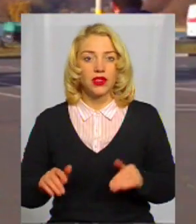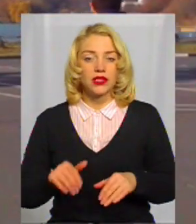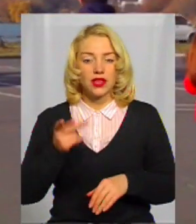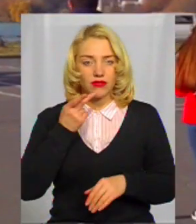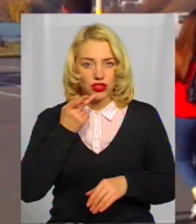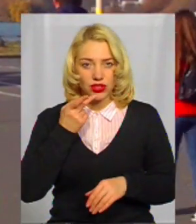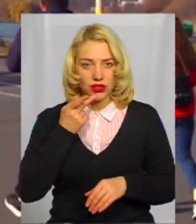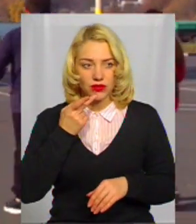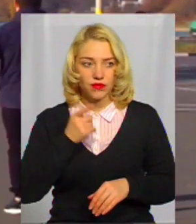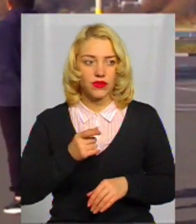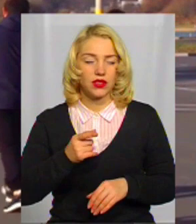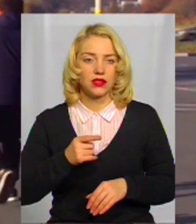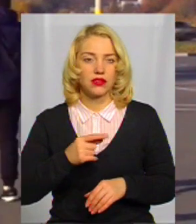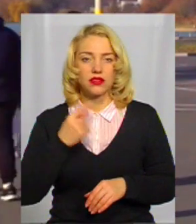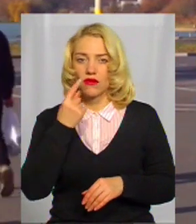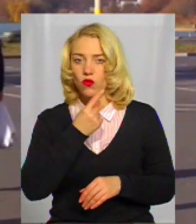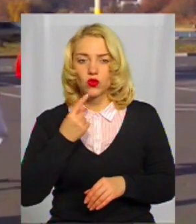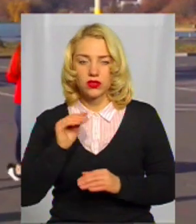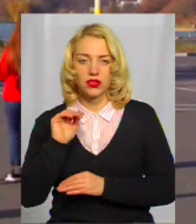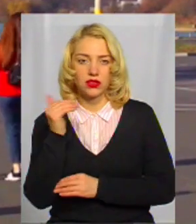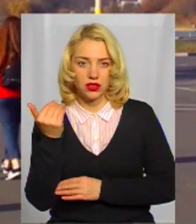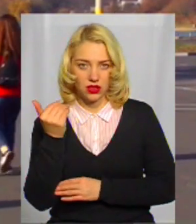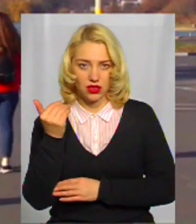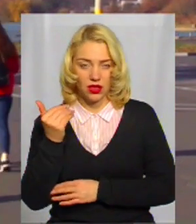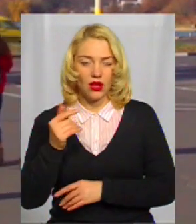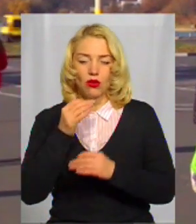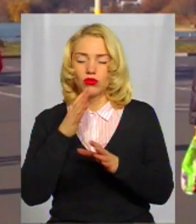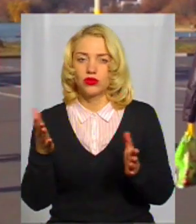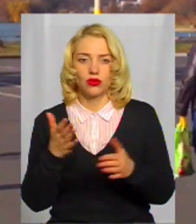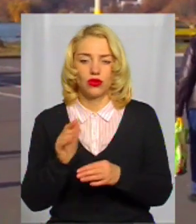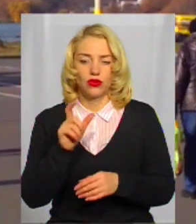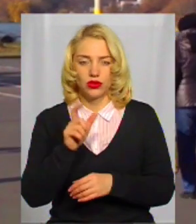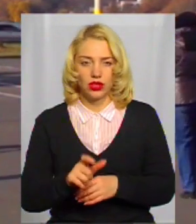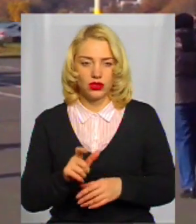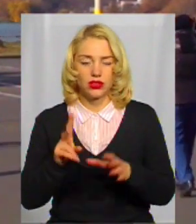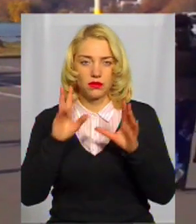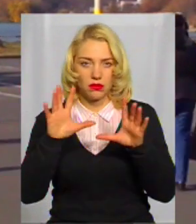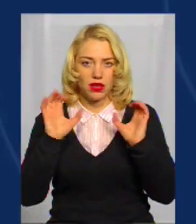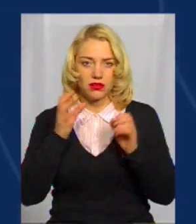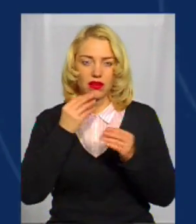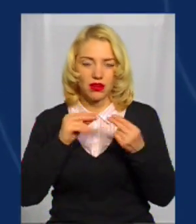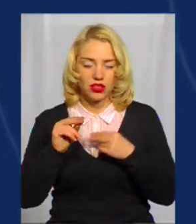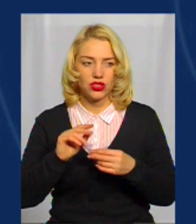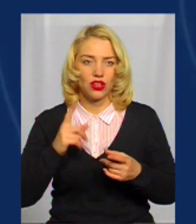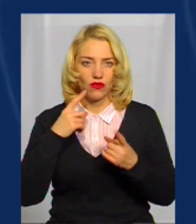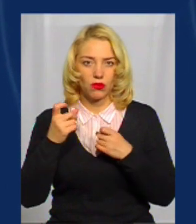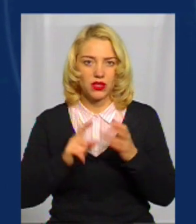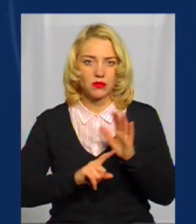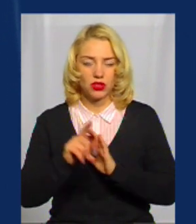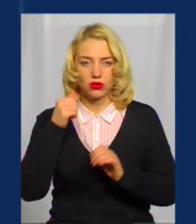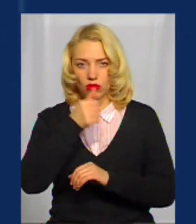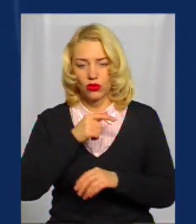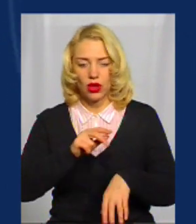Завжди з вуст дитини будь-якою людиною краще приймається інформація. Від початку року